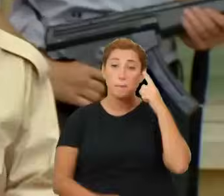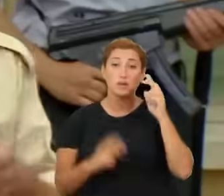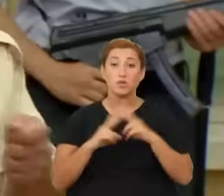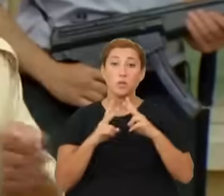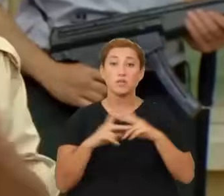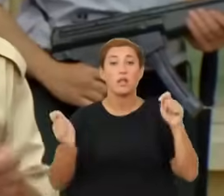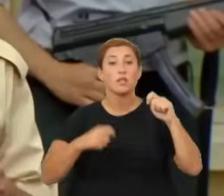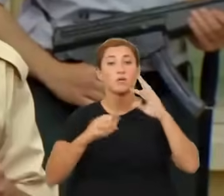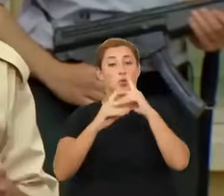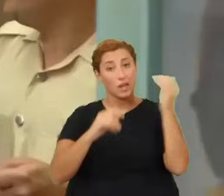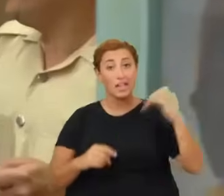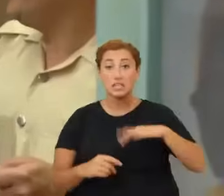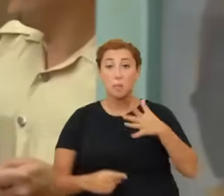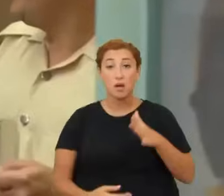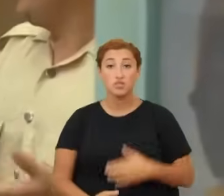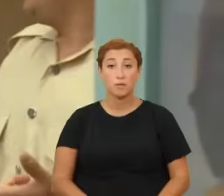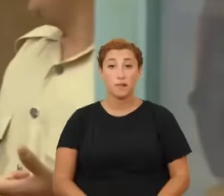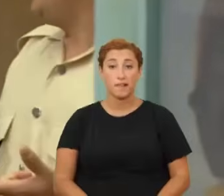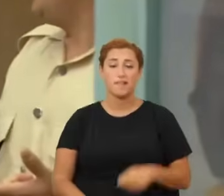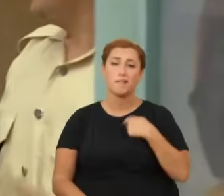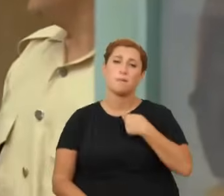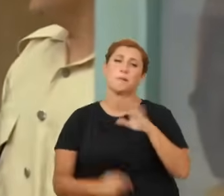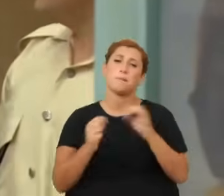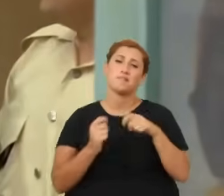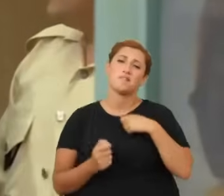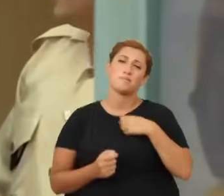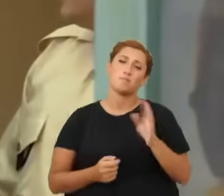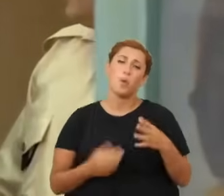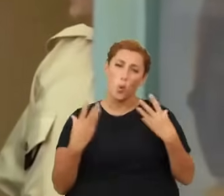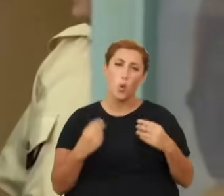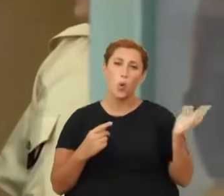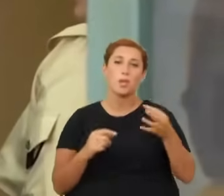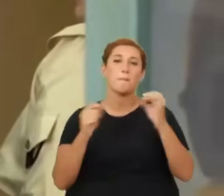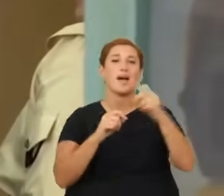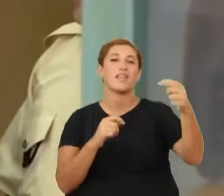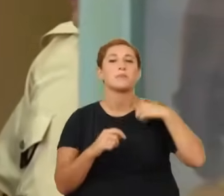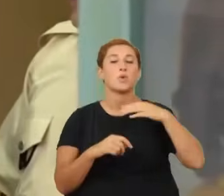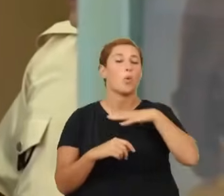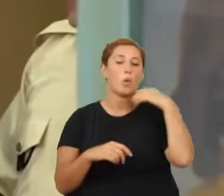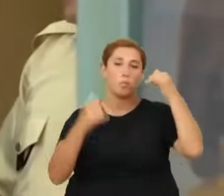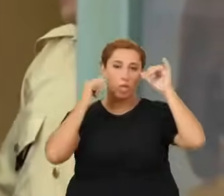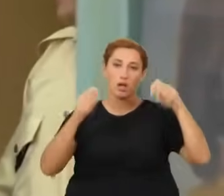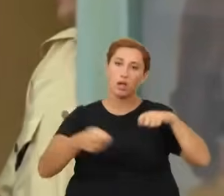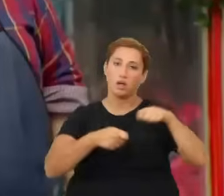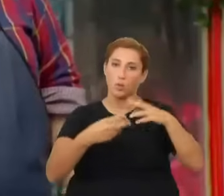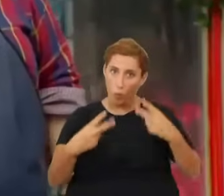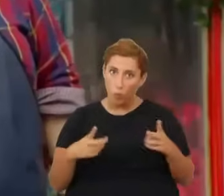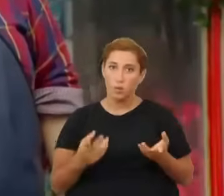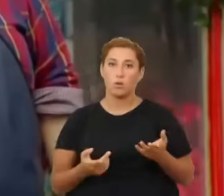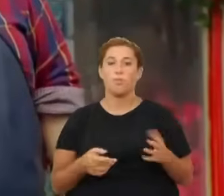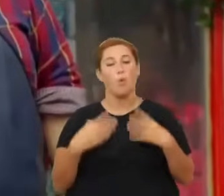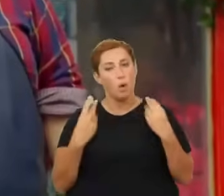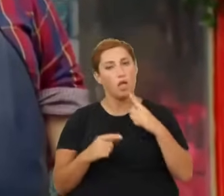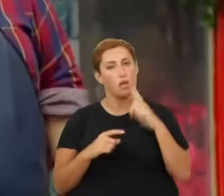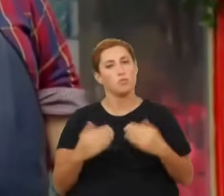Başkomiserim, davul zurna da getirsek mi acaba? Saçmalama bir şey ya, saçmalama. Olca olacak, Bahtiyar da bize koyun kessin burada. Olur mu öyle şey? Ya akım